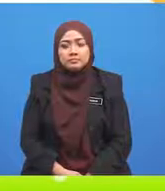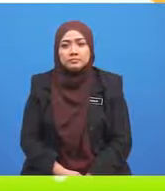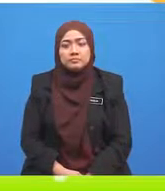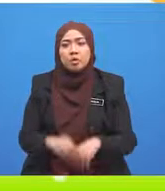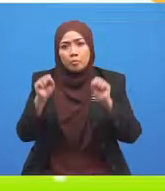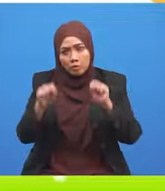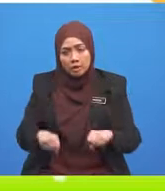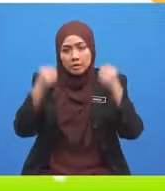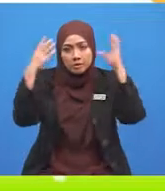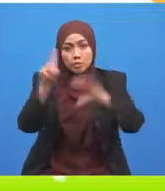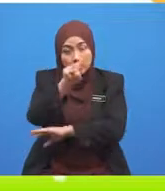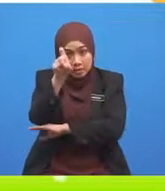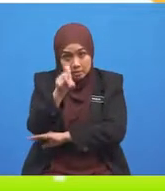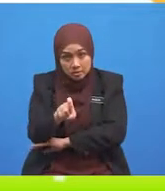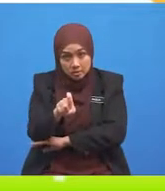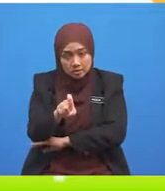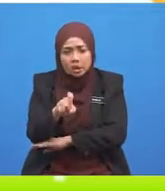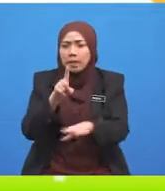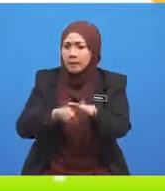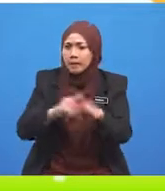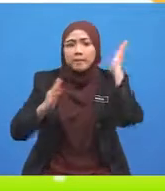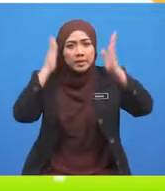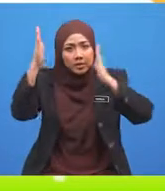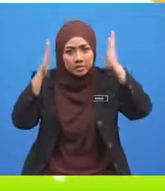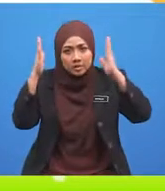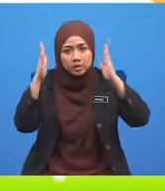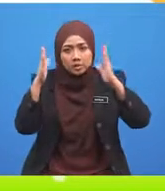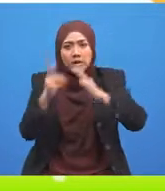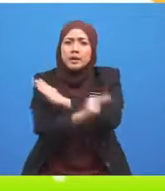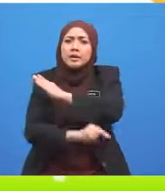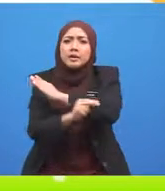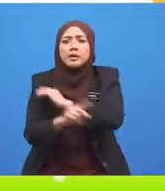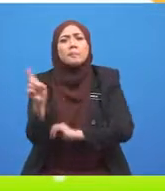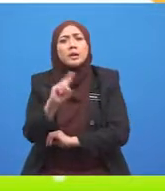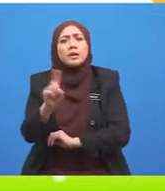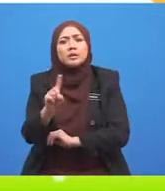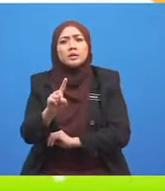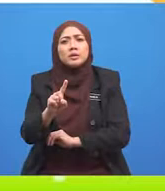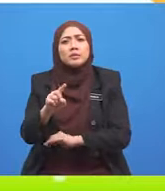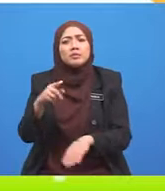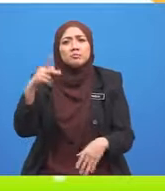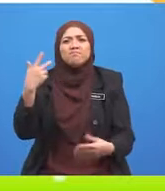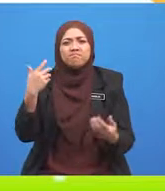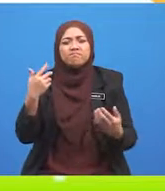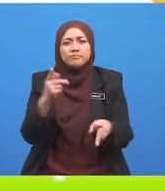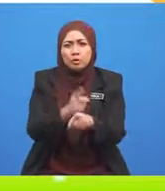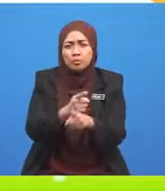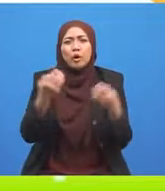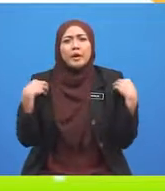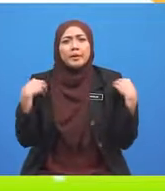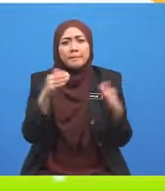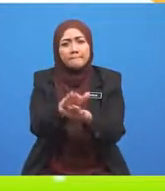Boleh cikgu tanya, di Malaysia, negeri manakah yang terkenal dengan penyu?